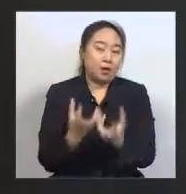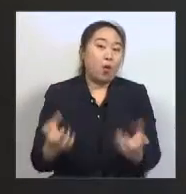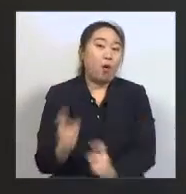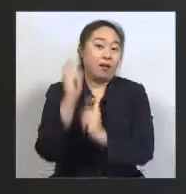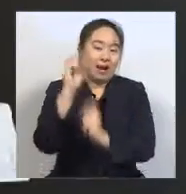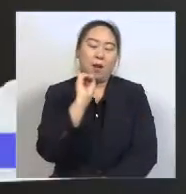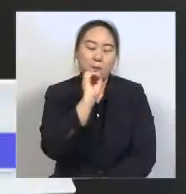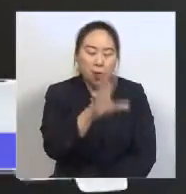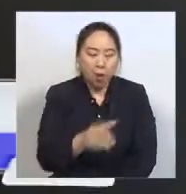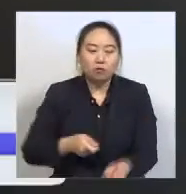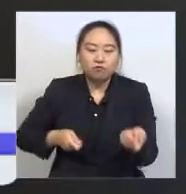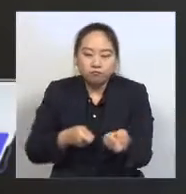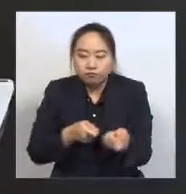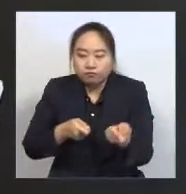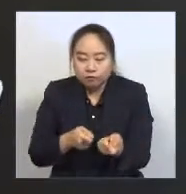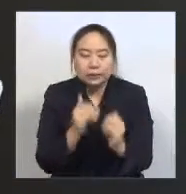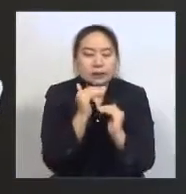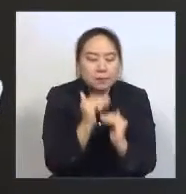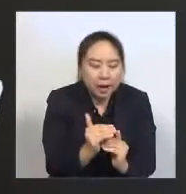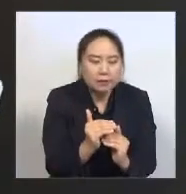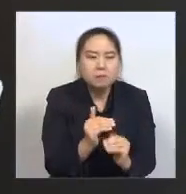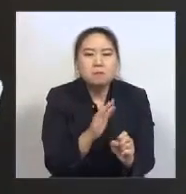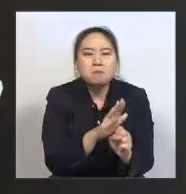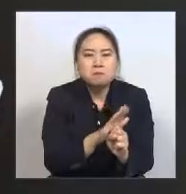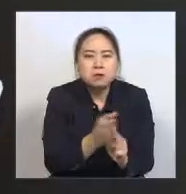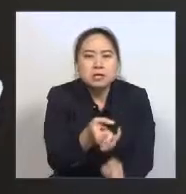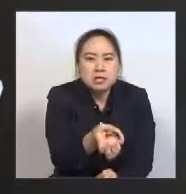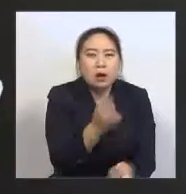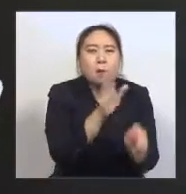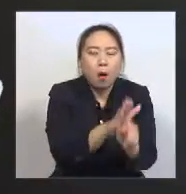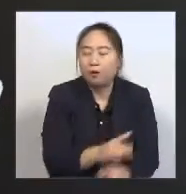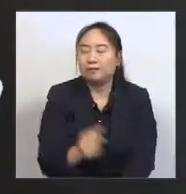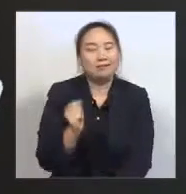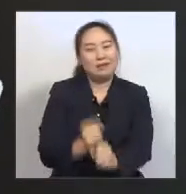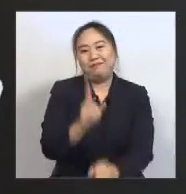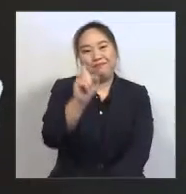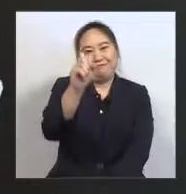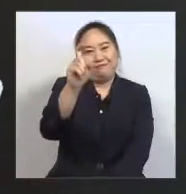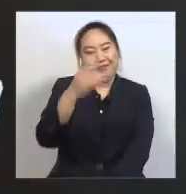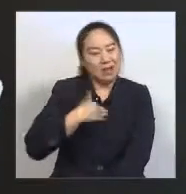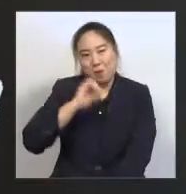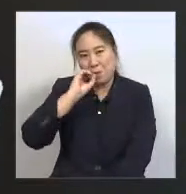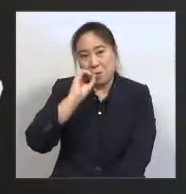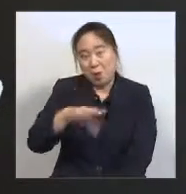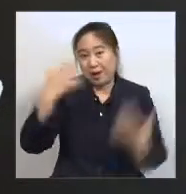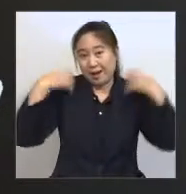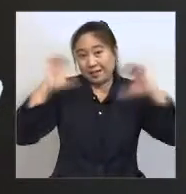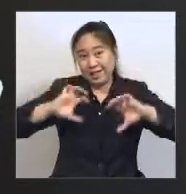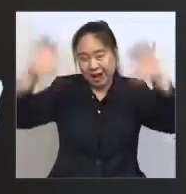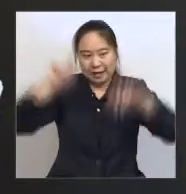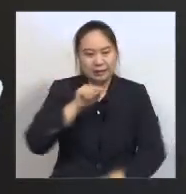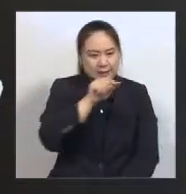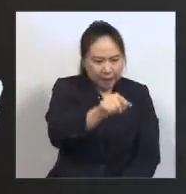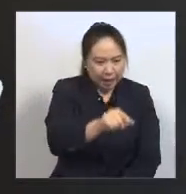ให้จำกัดการใช้เนี่ยจำกัดได้ไม่จริงค่ะและดิฉันฟันธงเลยว่าข้าราชการไม่มีปัญญาไปจำกัดการใ